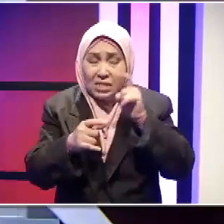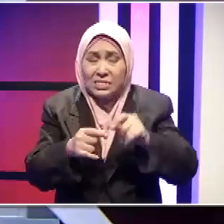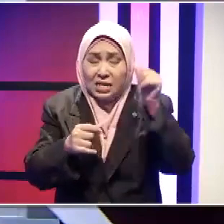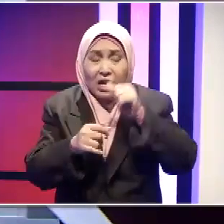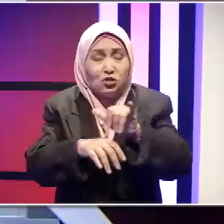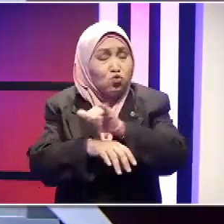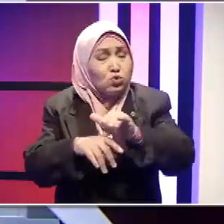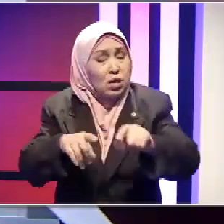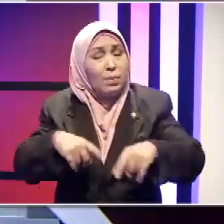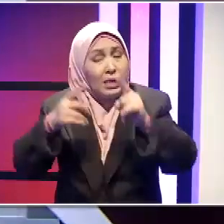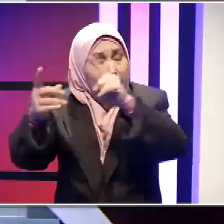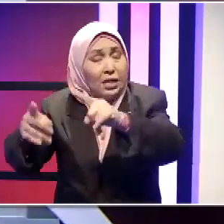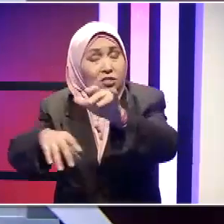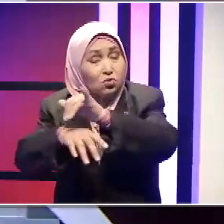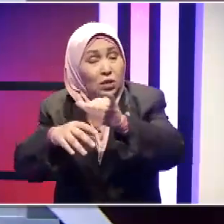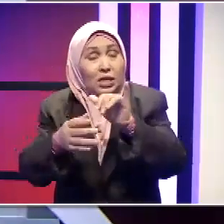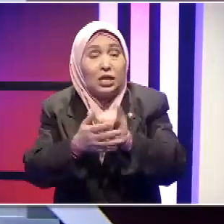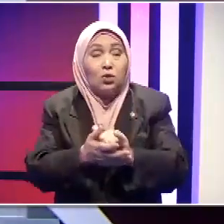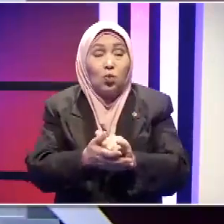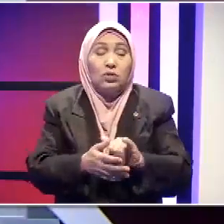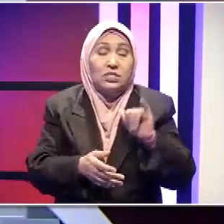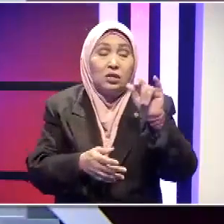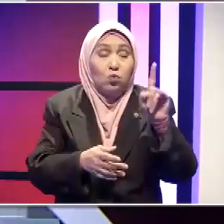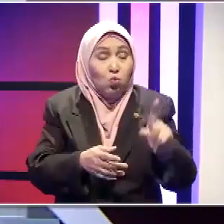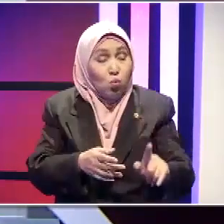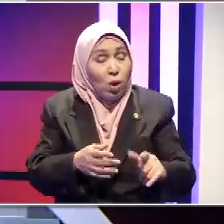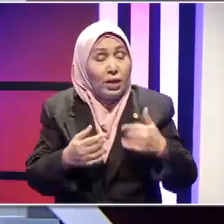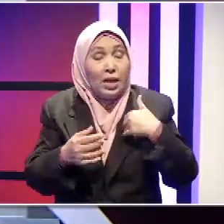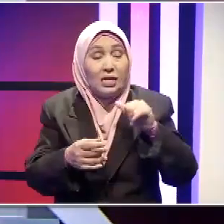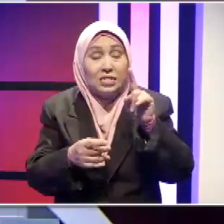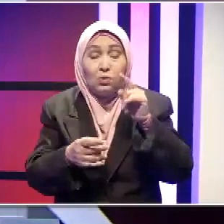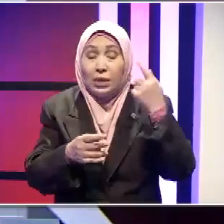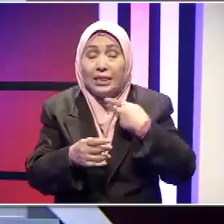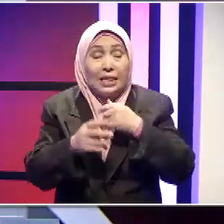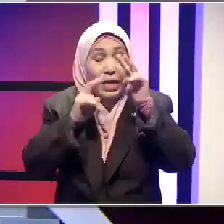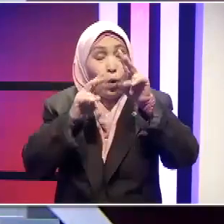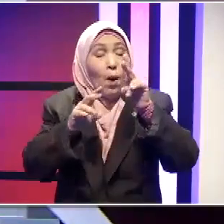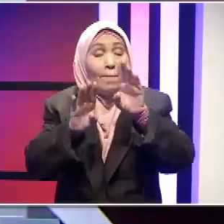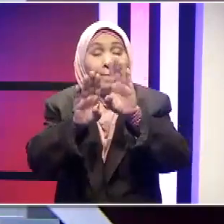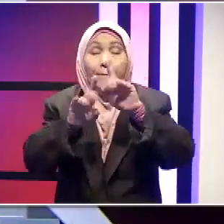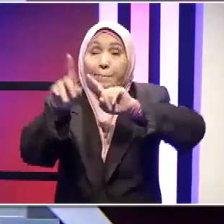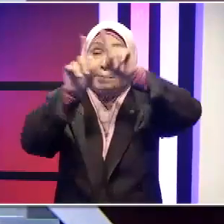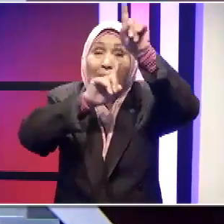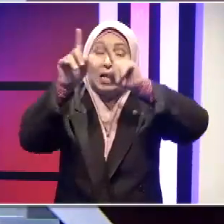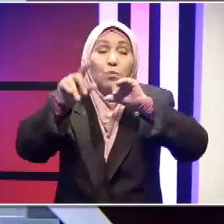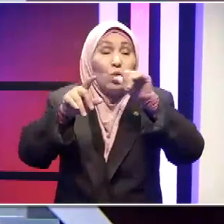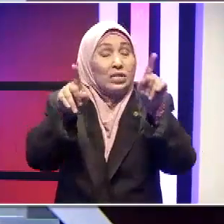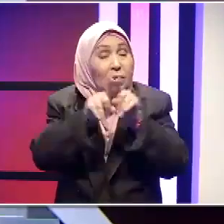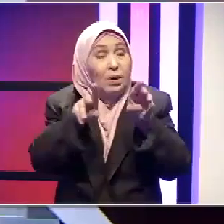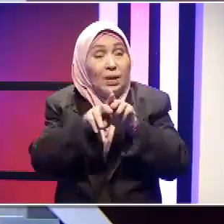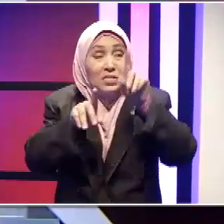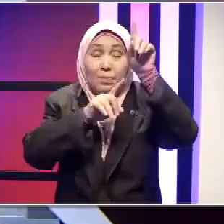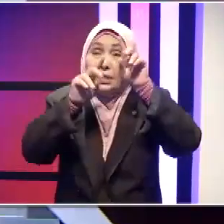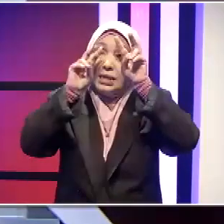surga-surga itu satu langit ke satu Langit Itu ataupun satu untuk adalah seperti ketemu bintang aja sana dia buka macam kita tengok kita